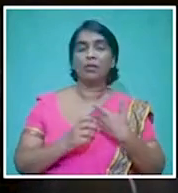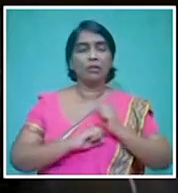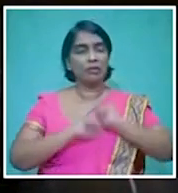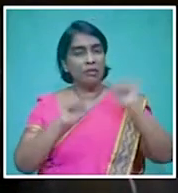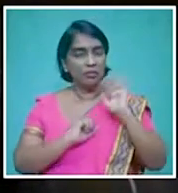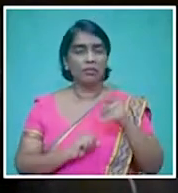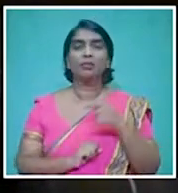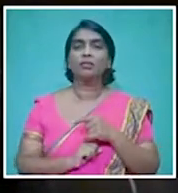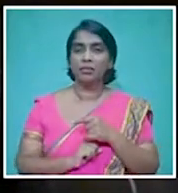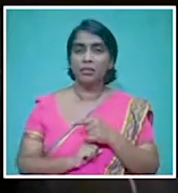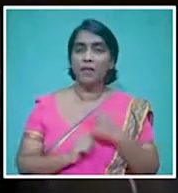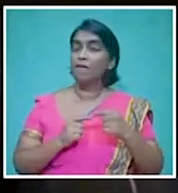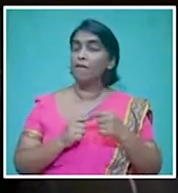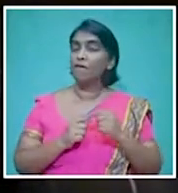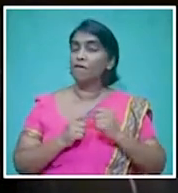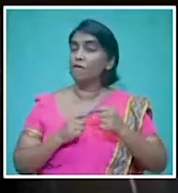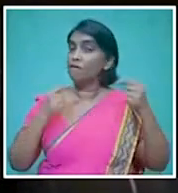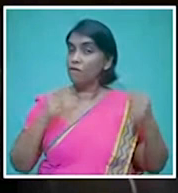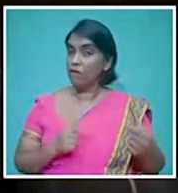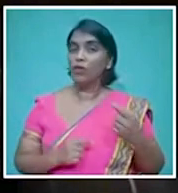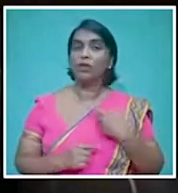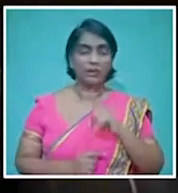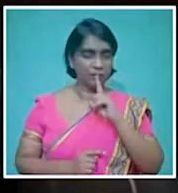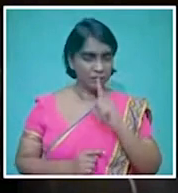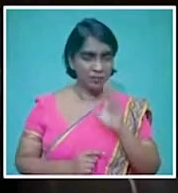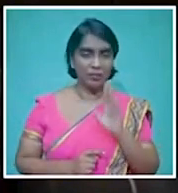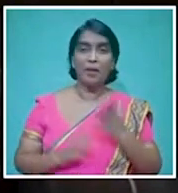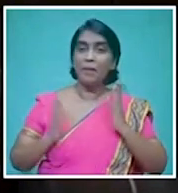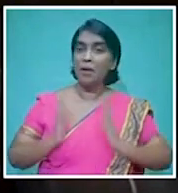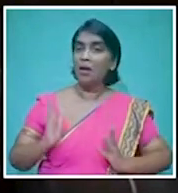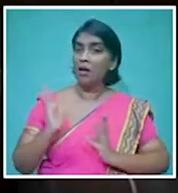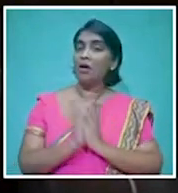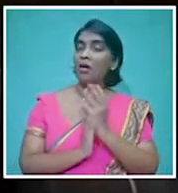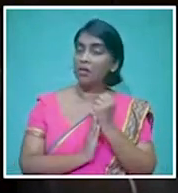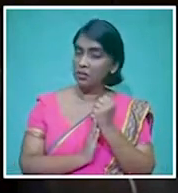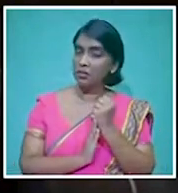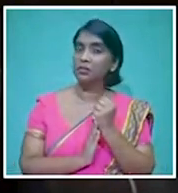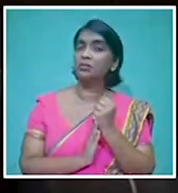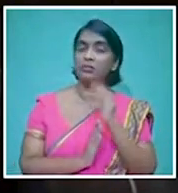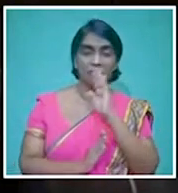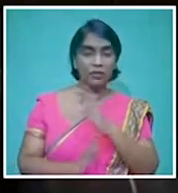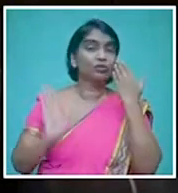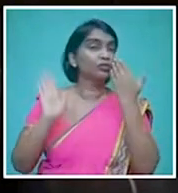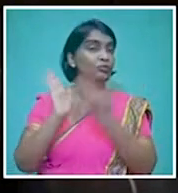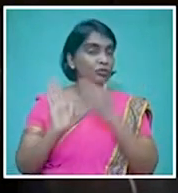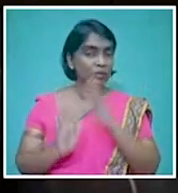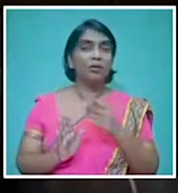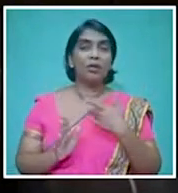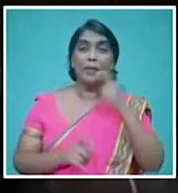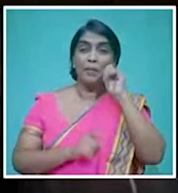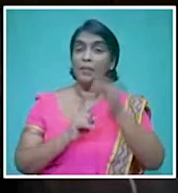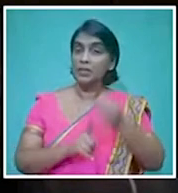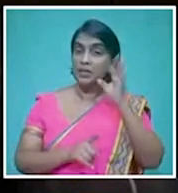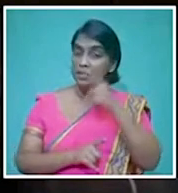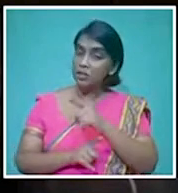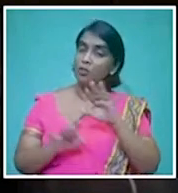උද්ඝෝෂණය කරන්නෙත් විරෝධතාවය පත් කරන්නෙත් මානව හිමිකම් වෙනුවෙන් පෙනී ඉන්නෙත්